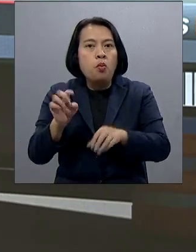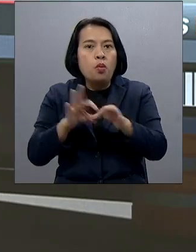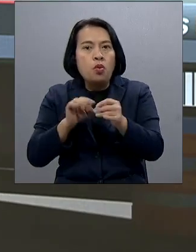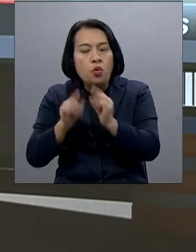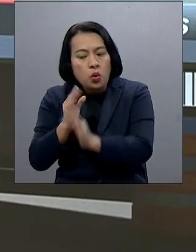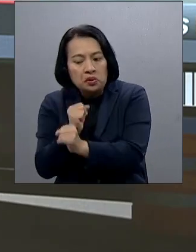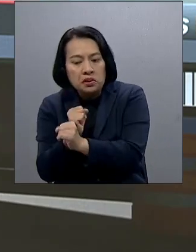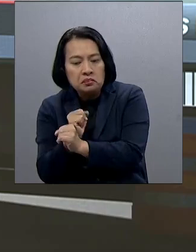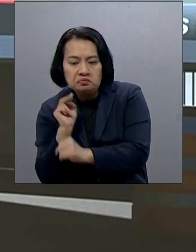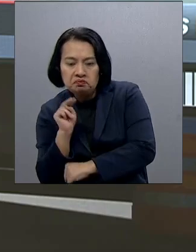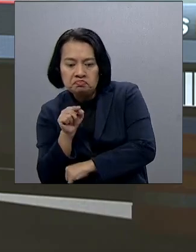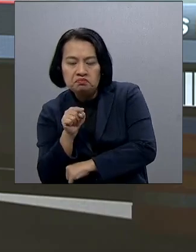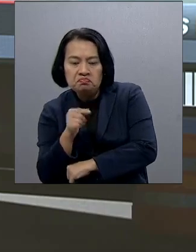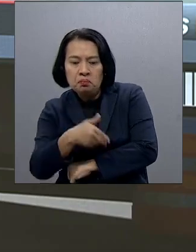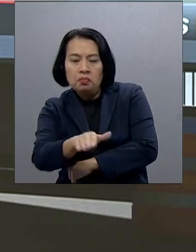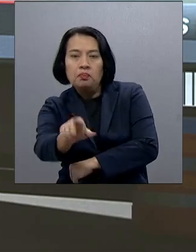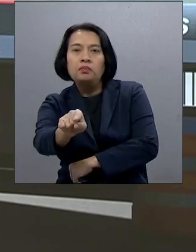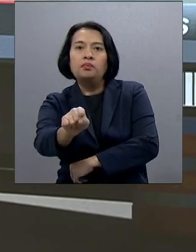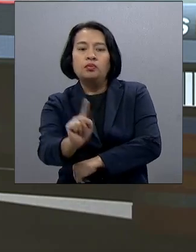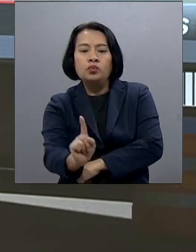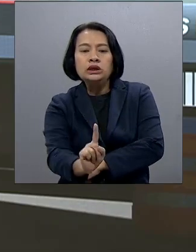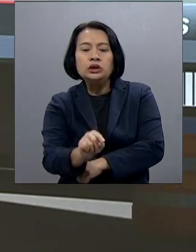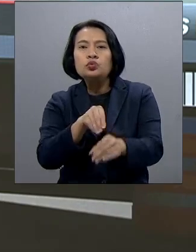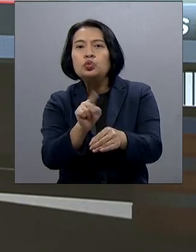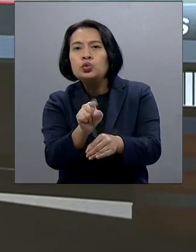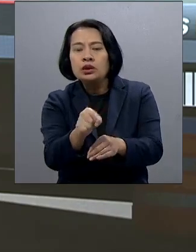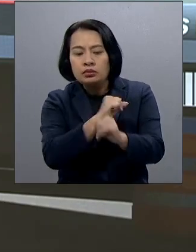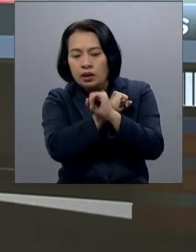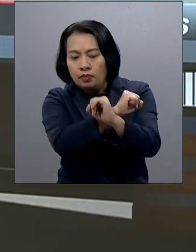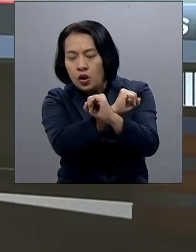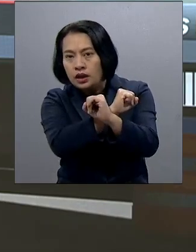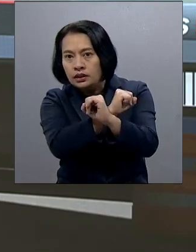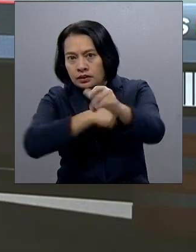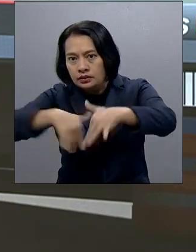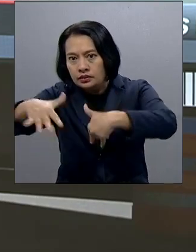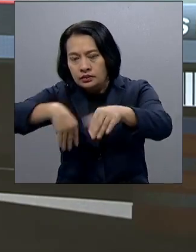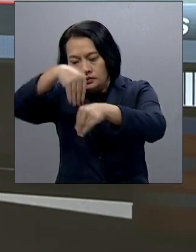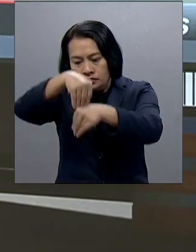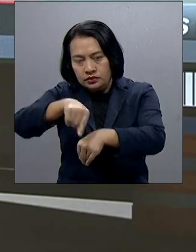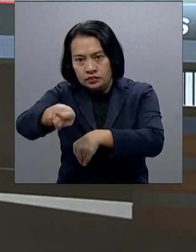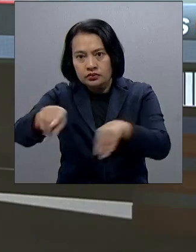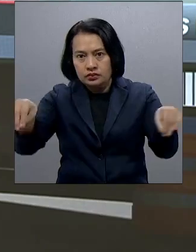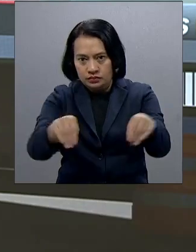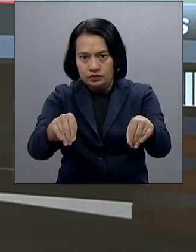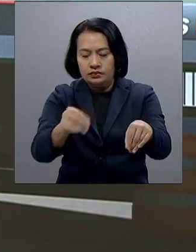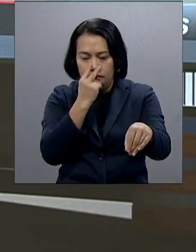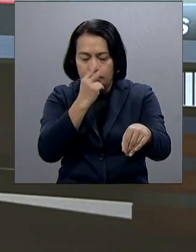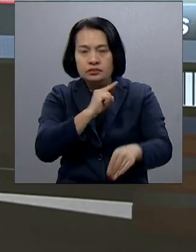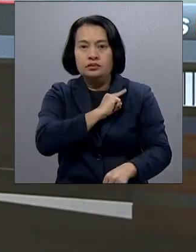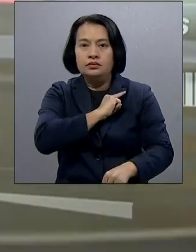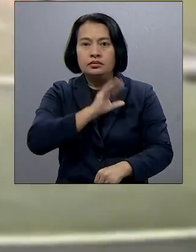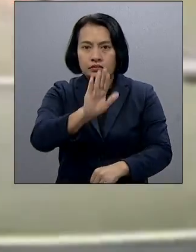คะแล้วก็สืบหาว่าเสืออยู่ที่ไหนอย่างไรนะคะเพื่อความปลอดภัยของคนที่อยู่ละแวกนั้นไปดูภารกิจนี้กัน